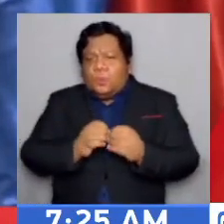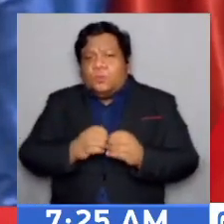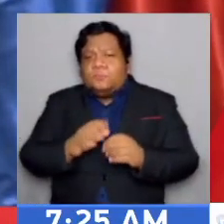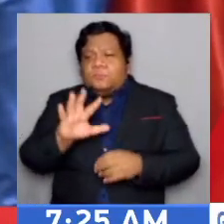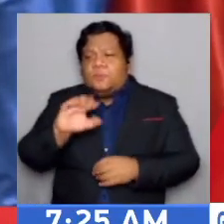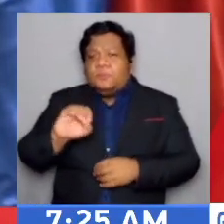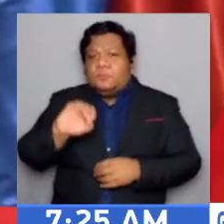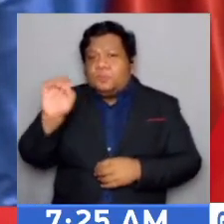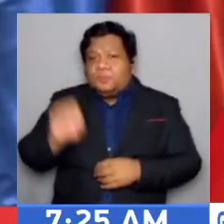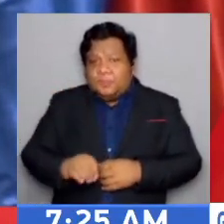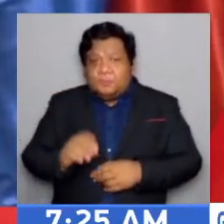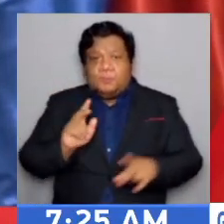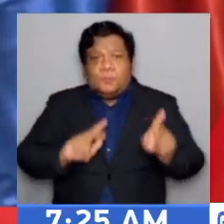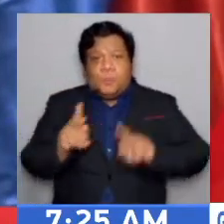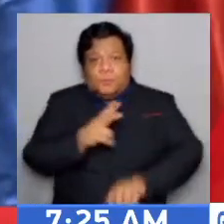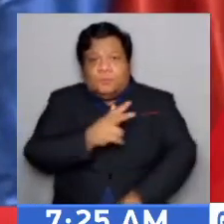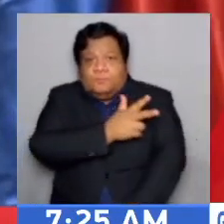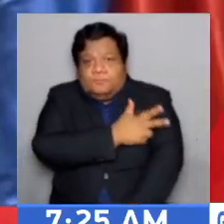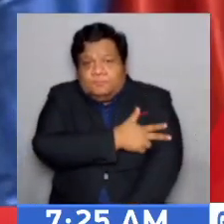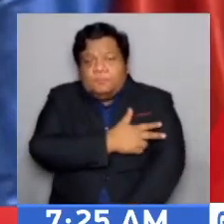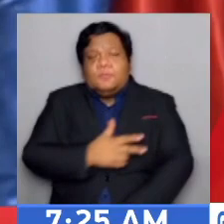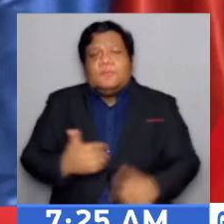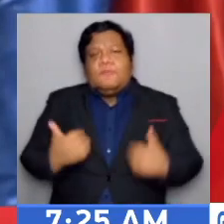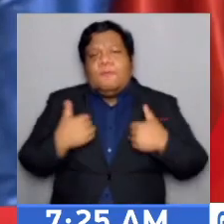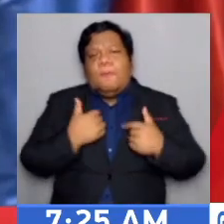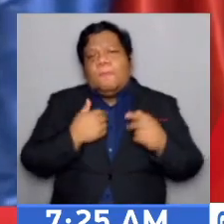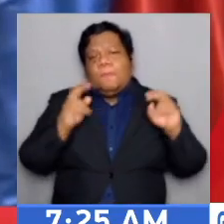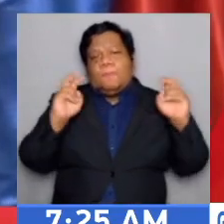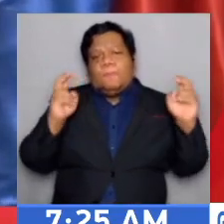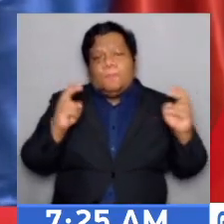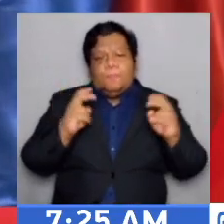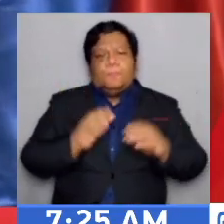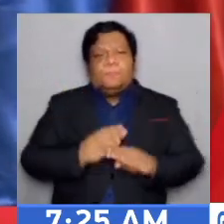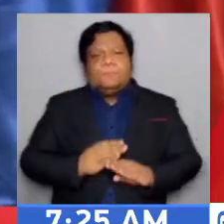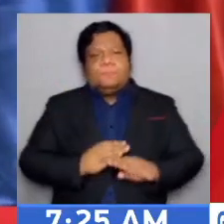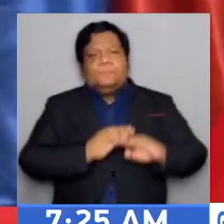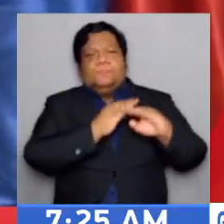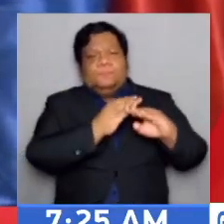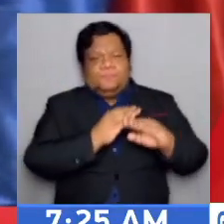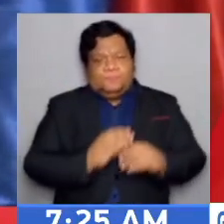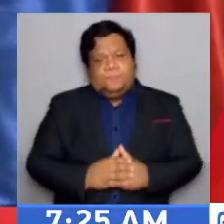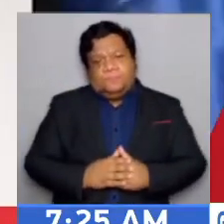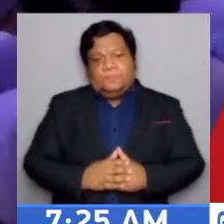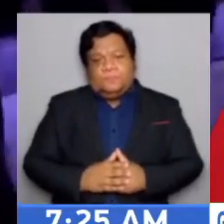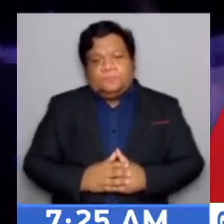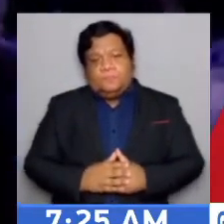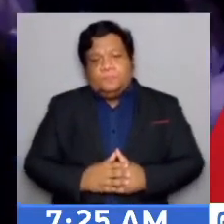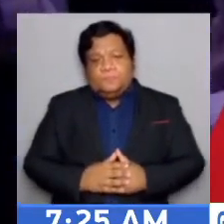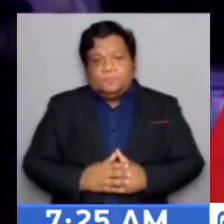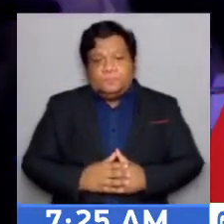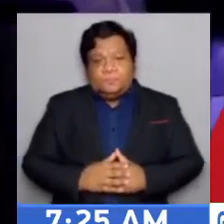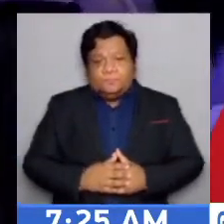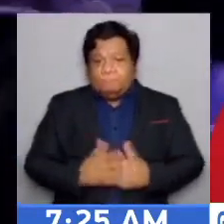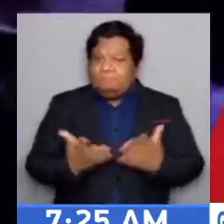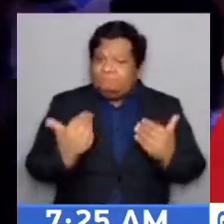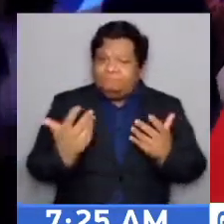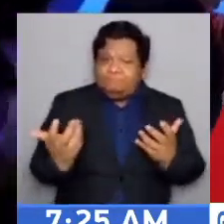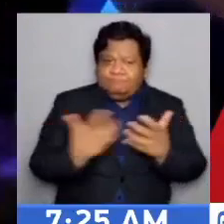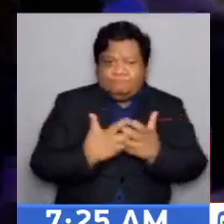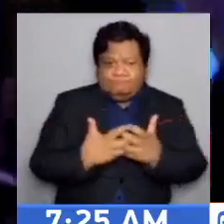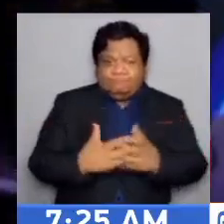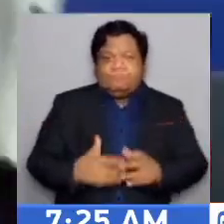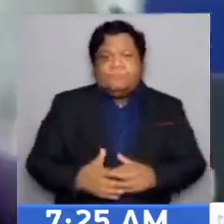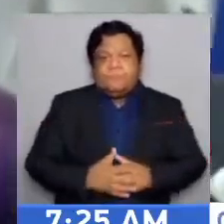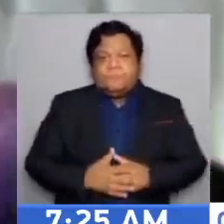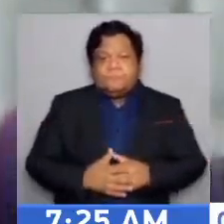para meron tayong tinatawag na wall of immunity. Magtulungan tayo. Keynote speaker naman ng Pangulo